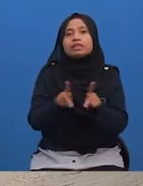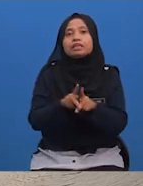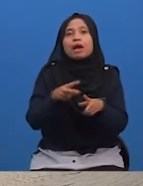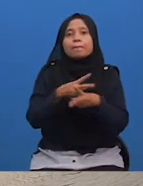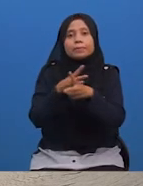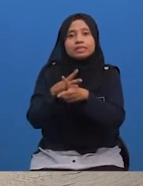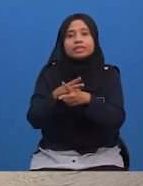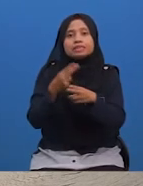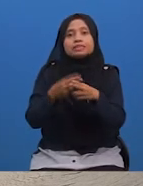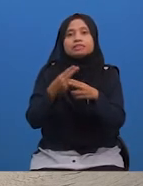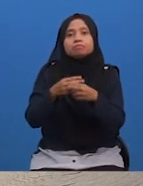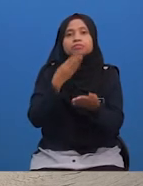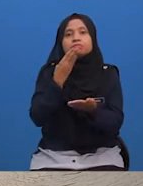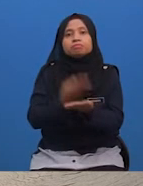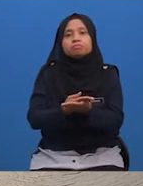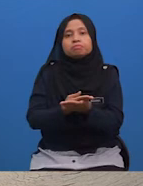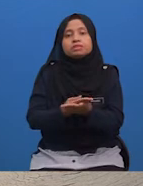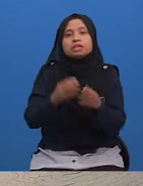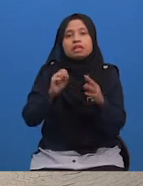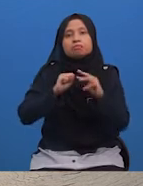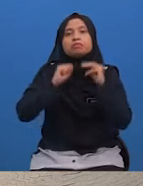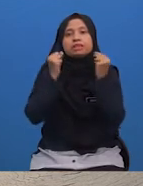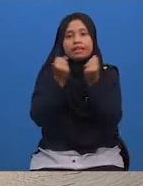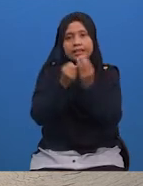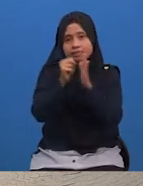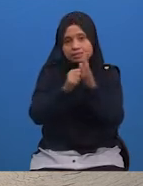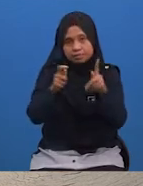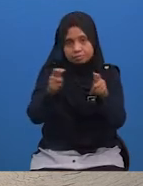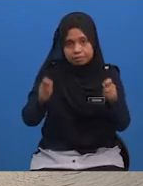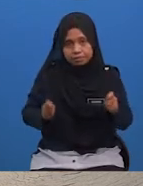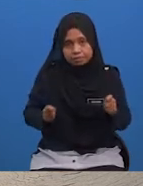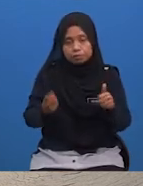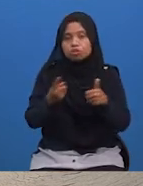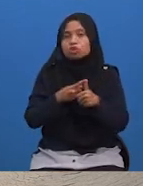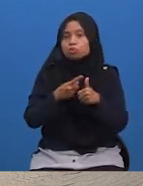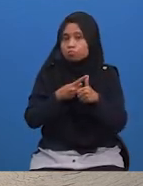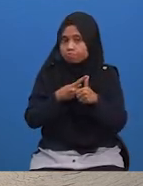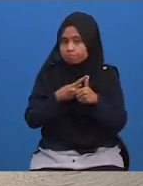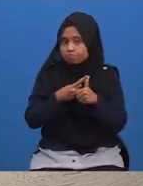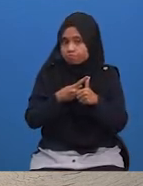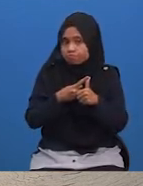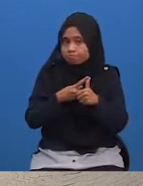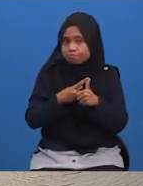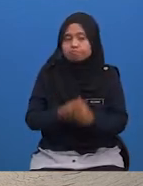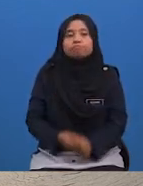Kepentingan mempertahankan nama baik masyarakat setempat. Yang pertama,